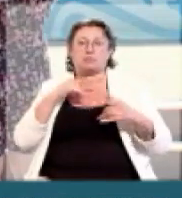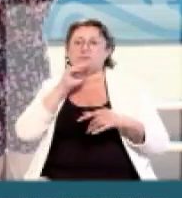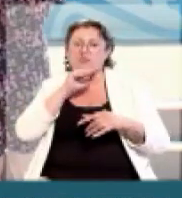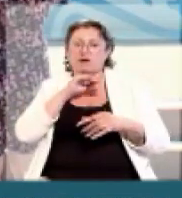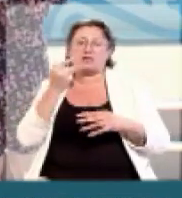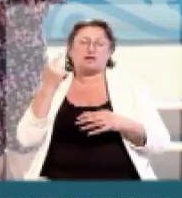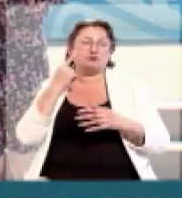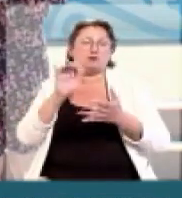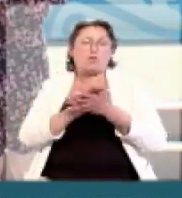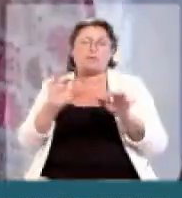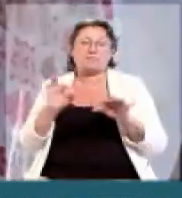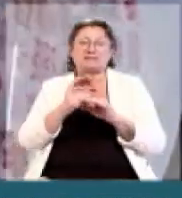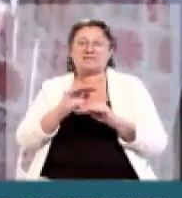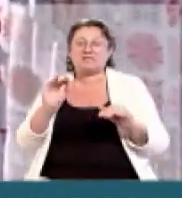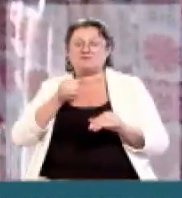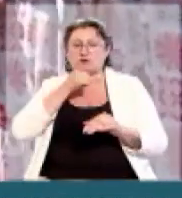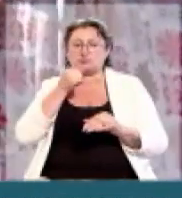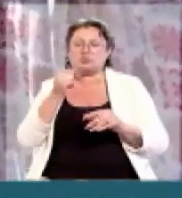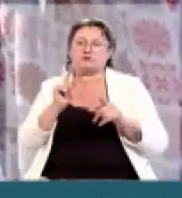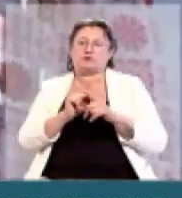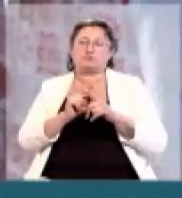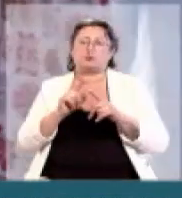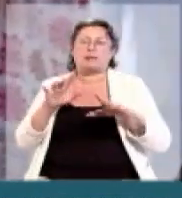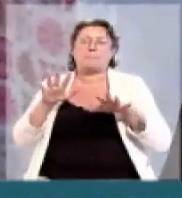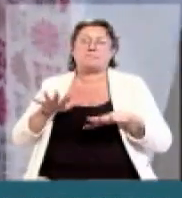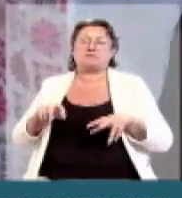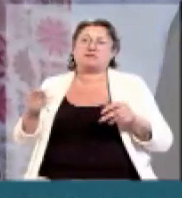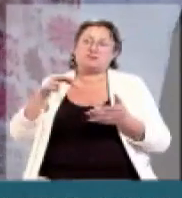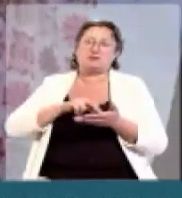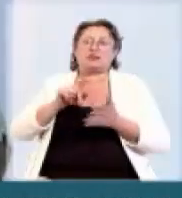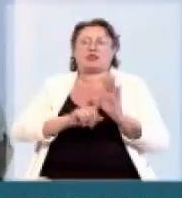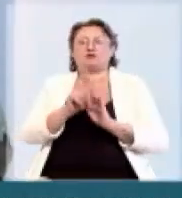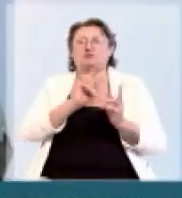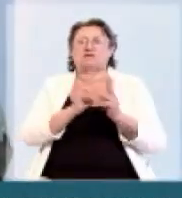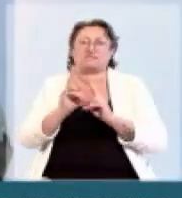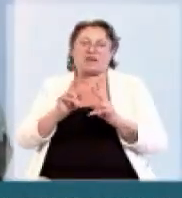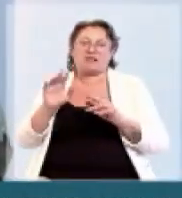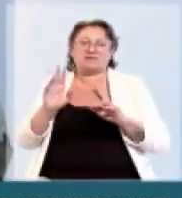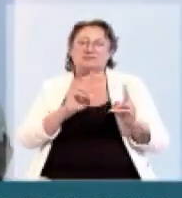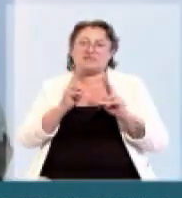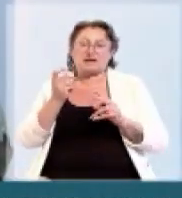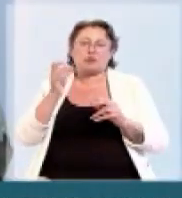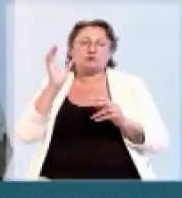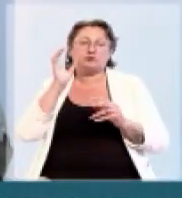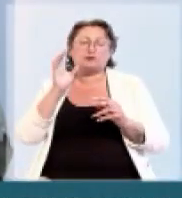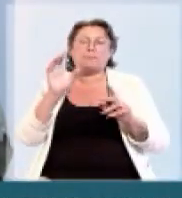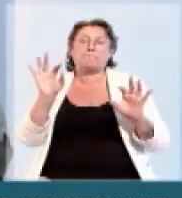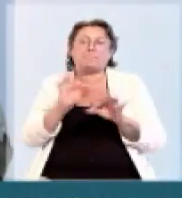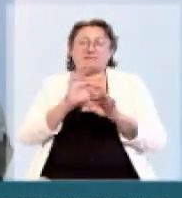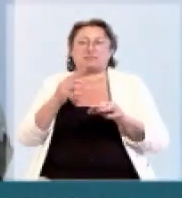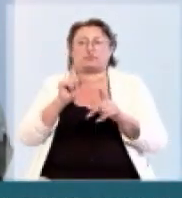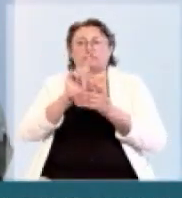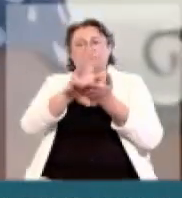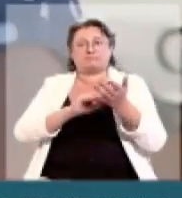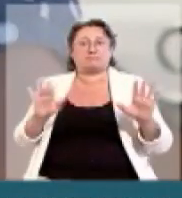знакомые ритмичные мелодии, дети и взрослые покидали свои места и начинали танцевать. Многие подпевали, услышав любимые песни.